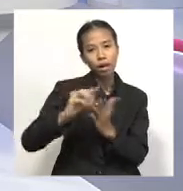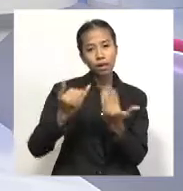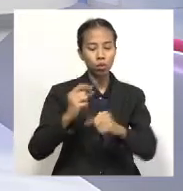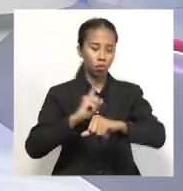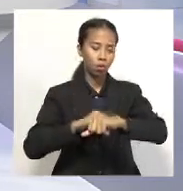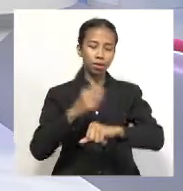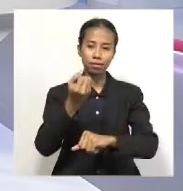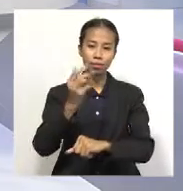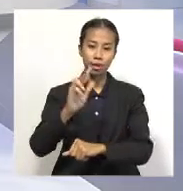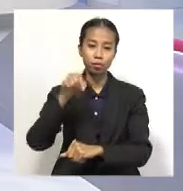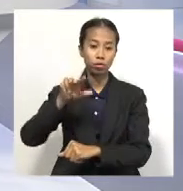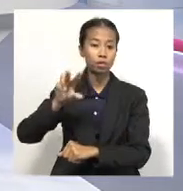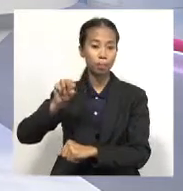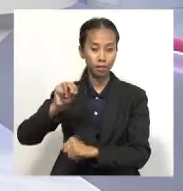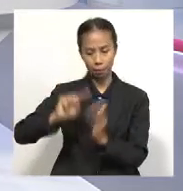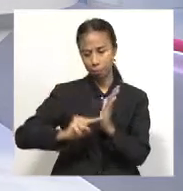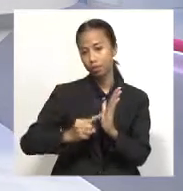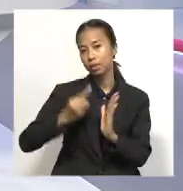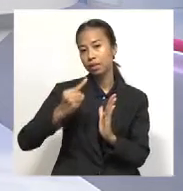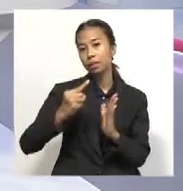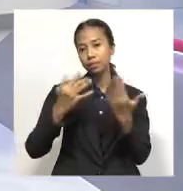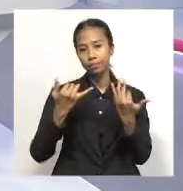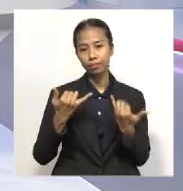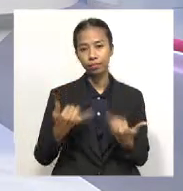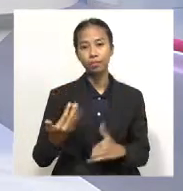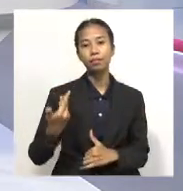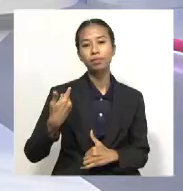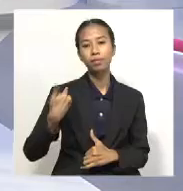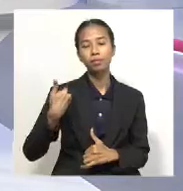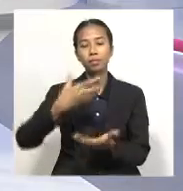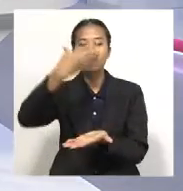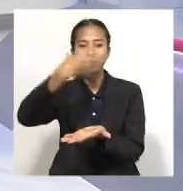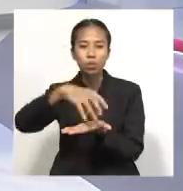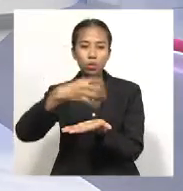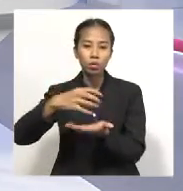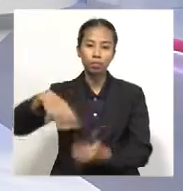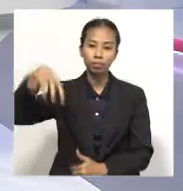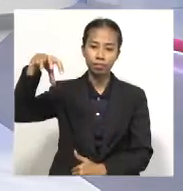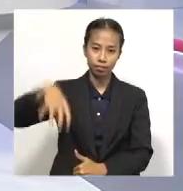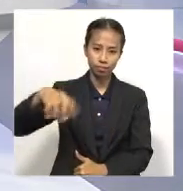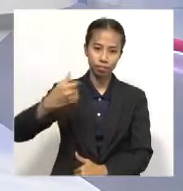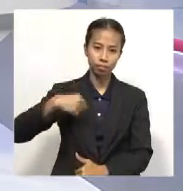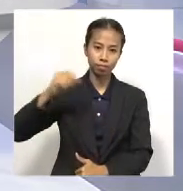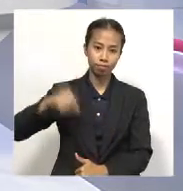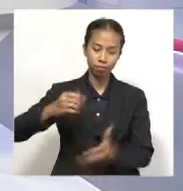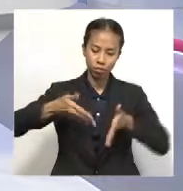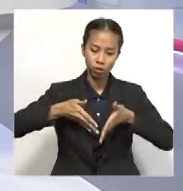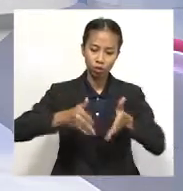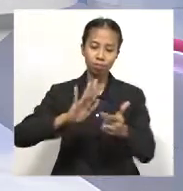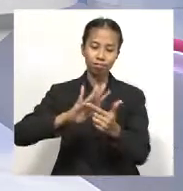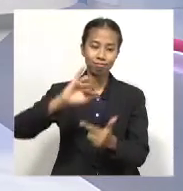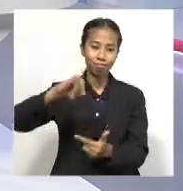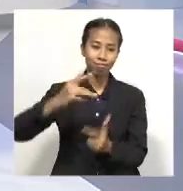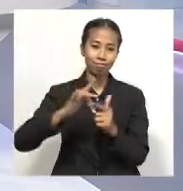ลา 13:30 นาทีแล้วนะคะตอนนี้ค่ะคุณลิลิยาอุปพงษ์รายงานสดมาจากสำนักงานศาลรัฐธรรมนูญถนนแจ้งวัฒนะ